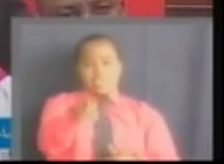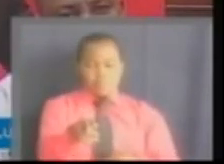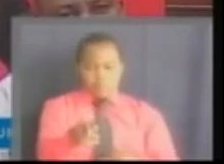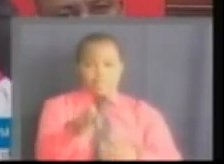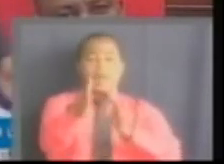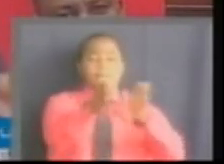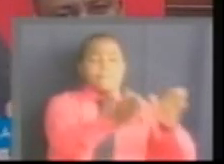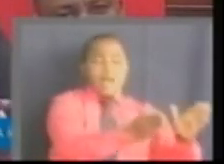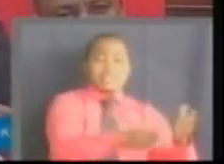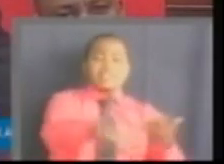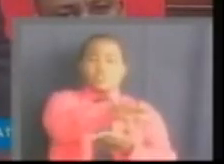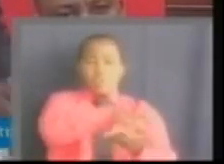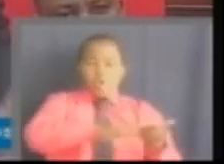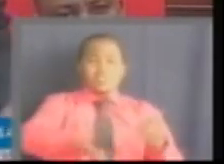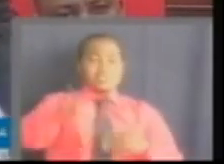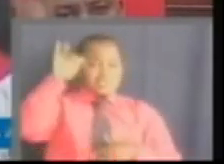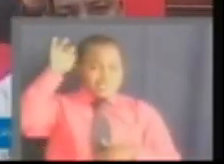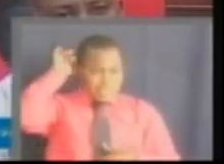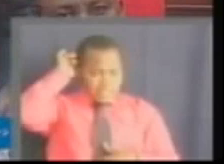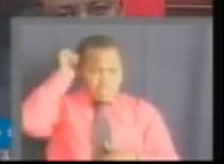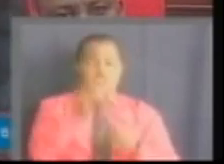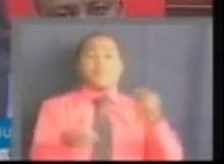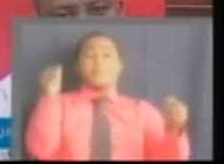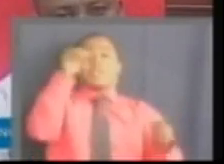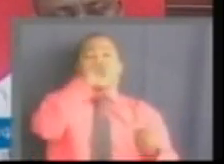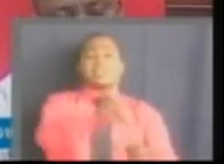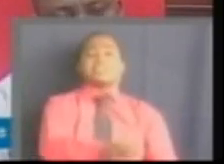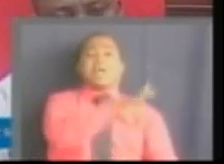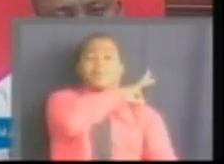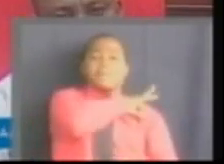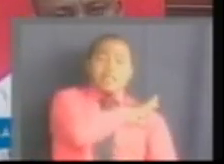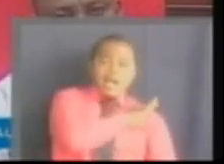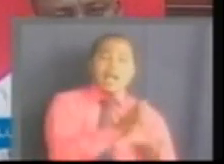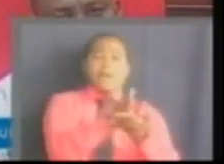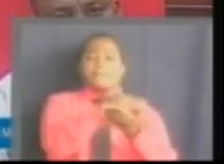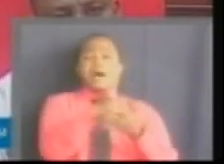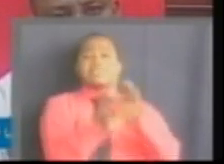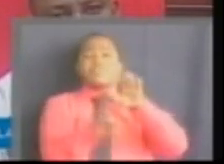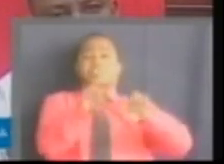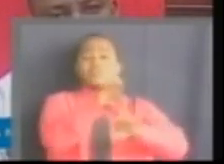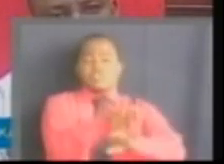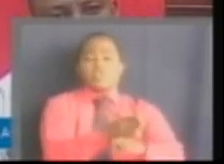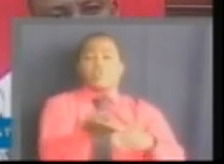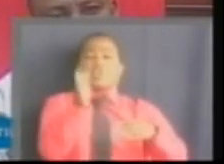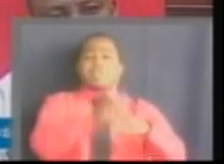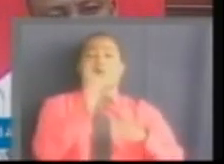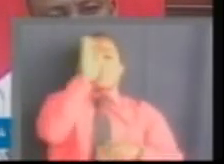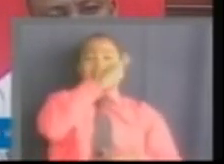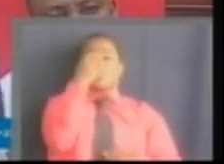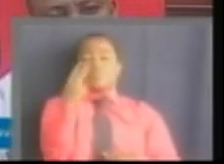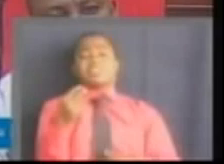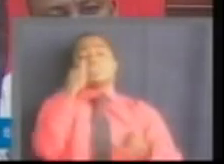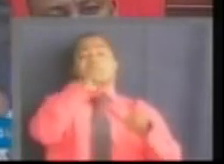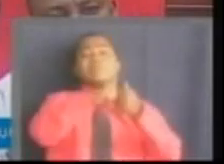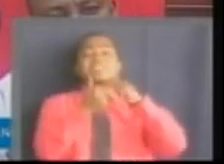zisikilizwe. Mnaongezea mamlaka baadhi ya wenyeviti wa kamati kwa experience ya siku mbili, ni matatizo. Na nasema